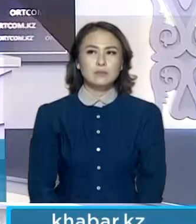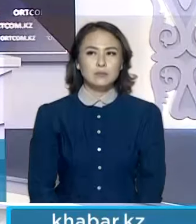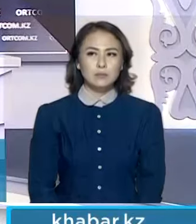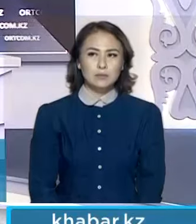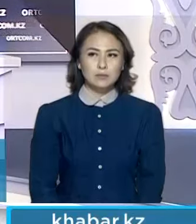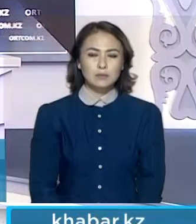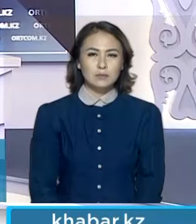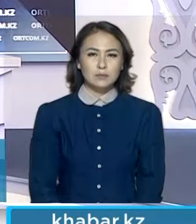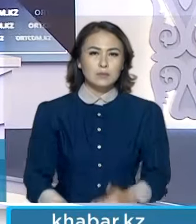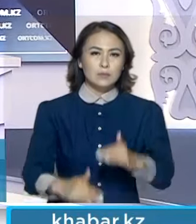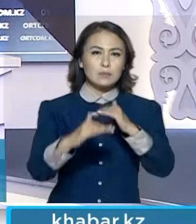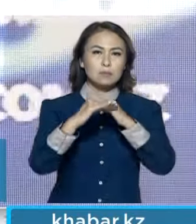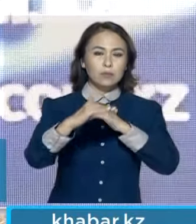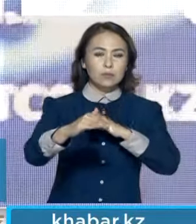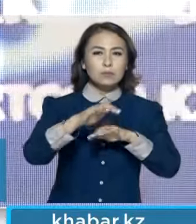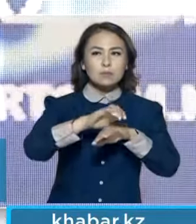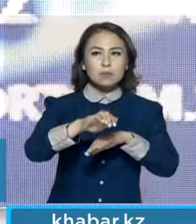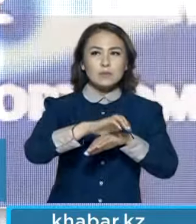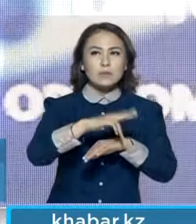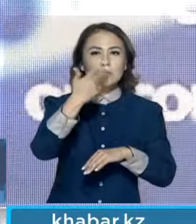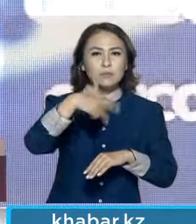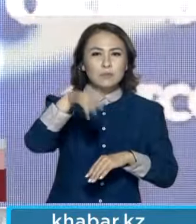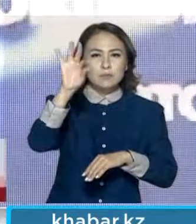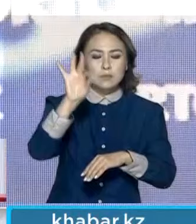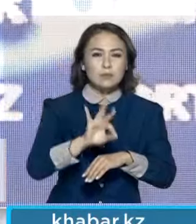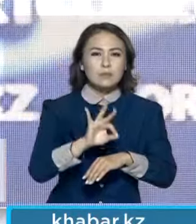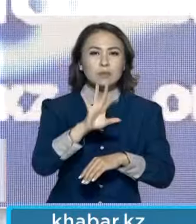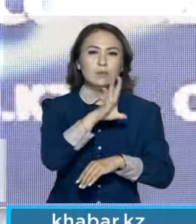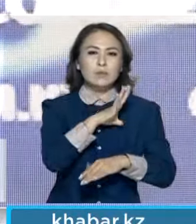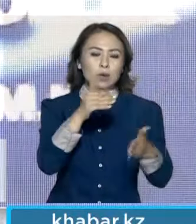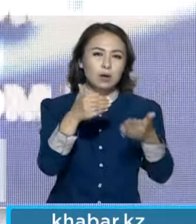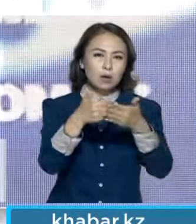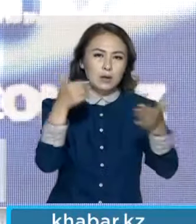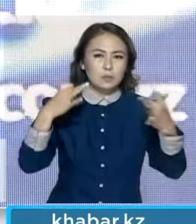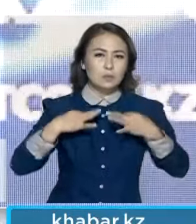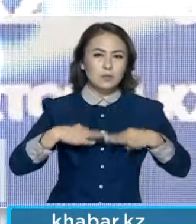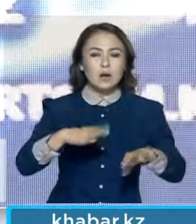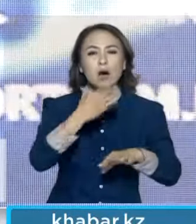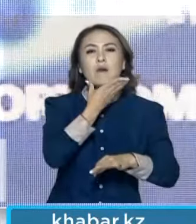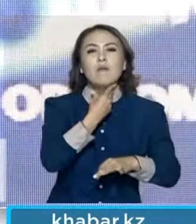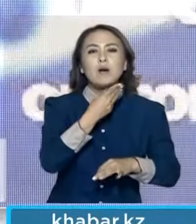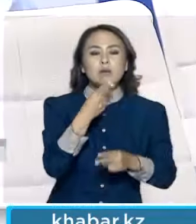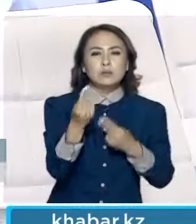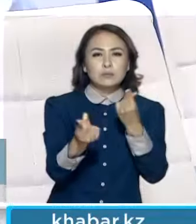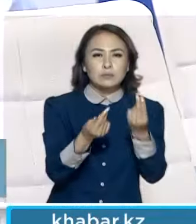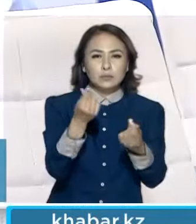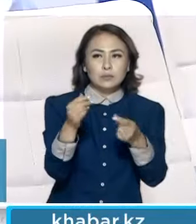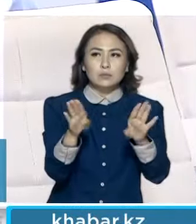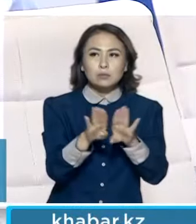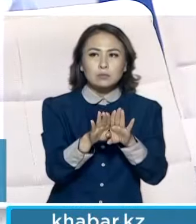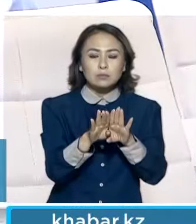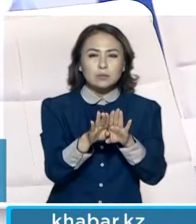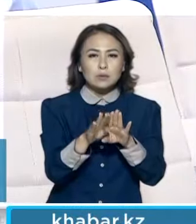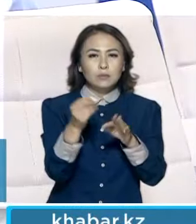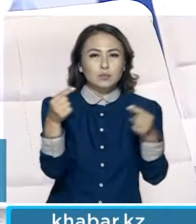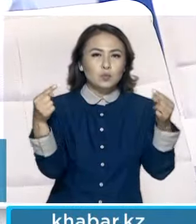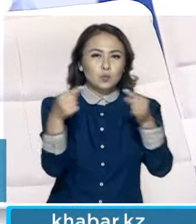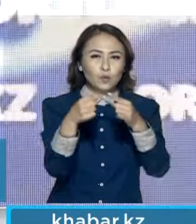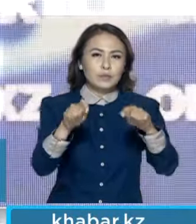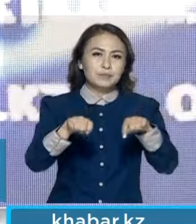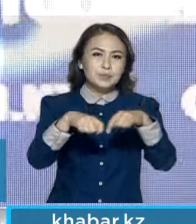Отандық өнім жеткізушілерге 30%-дық алдын ала жаңағы аванс төлеу көздедік. Егер белгілі бір